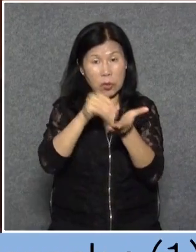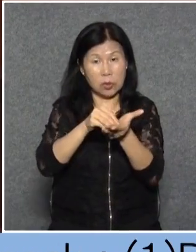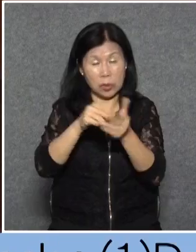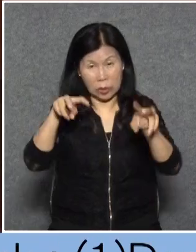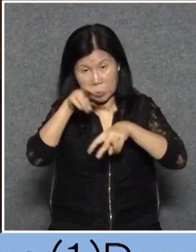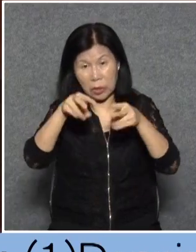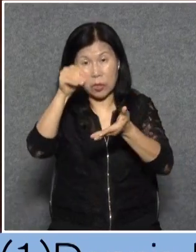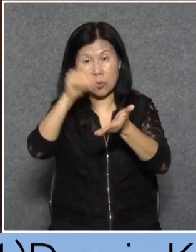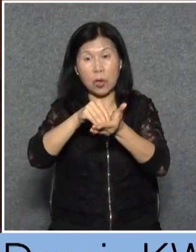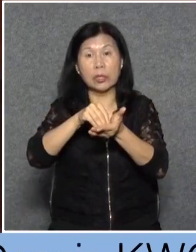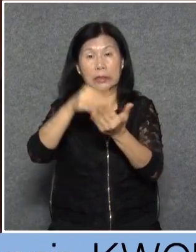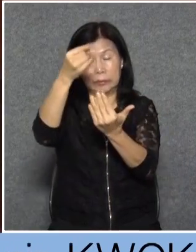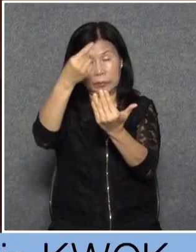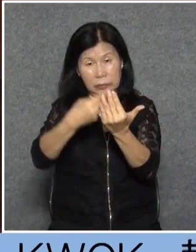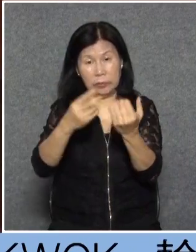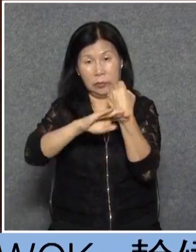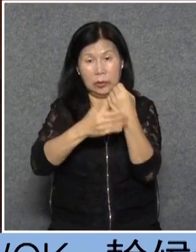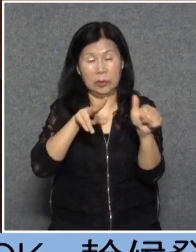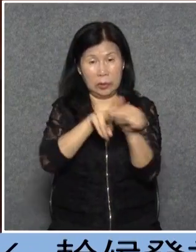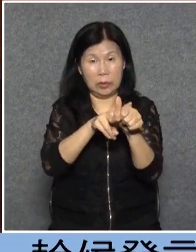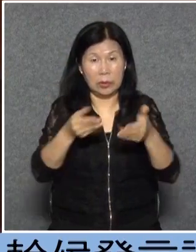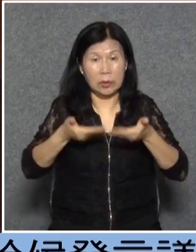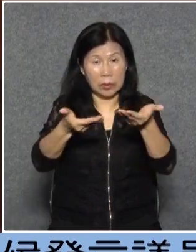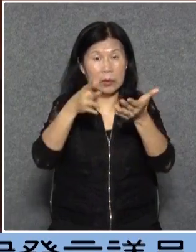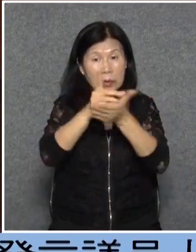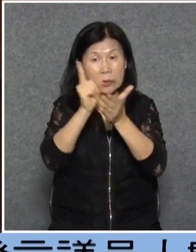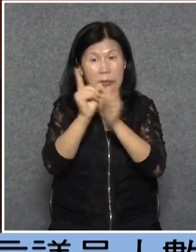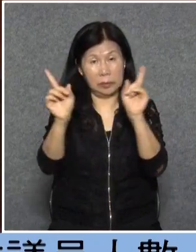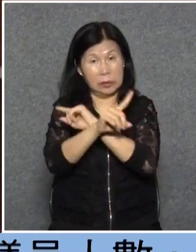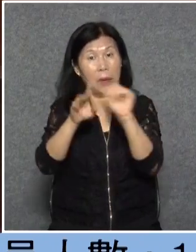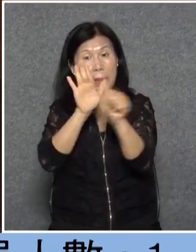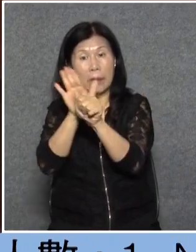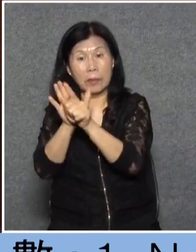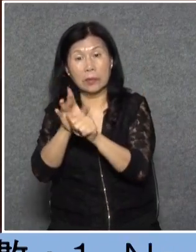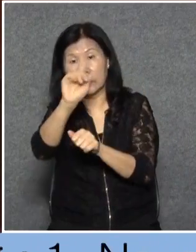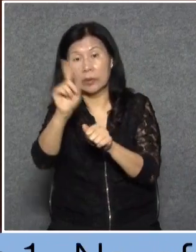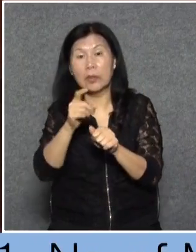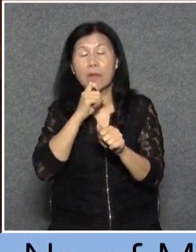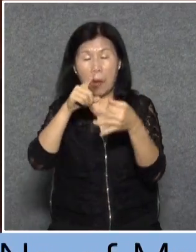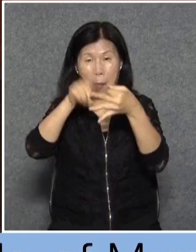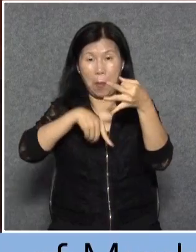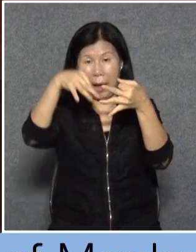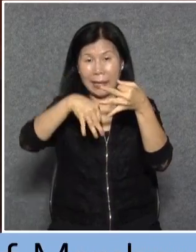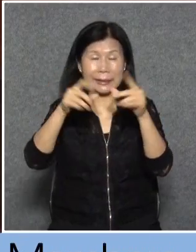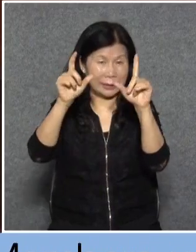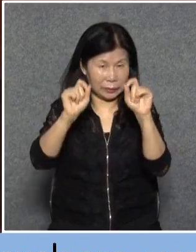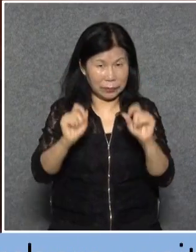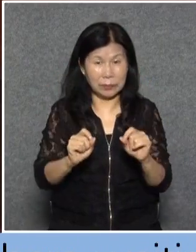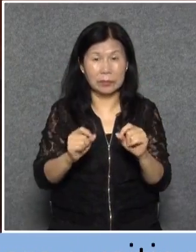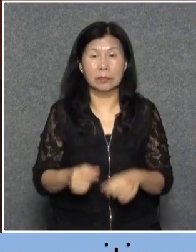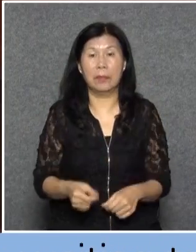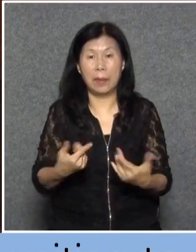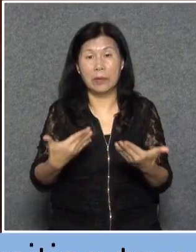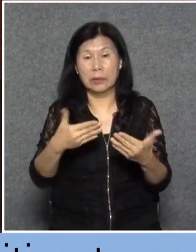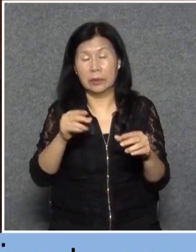訂條文，禁止喺提供專利代理服務使用某一啲名銜同埋描述，以及